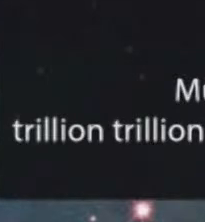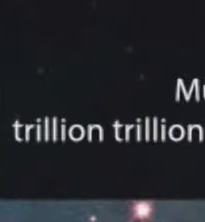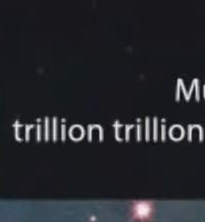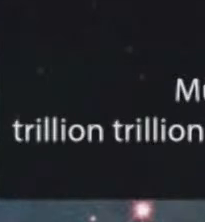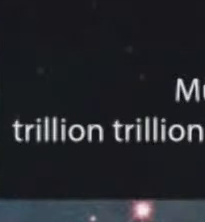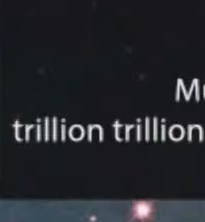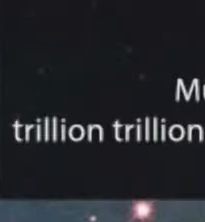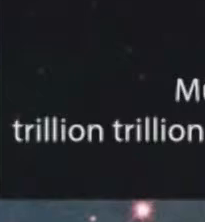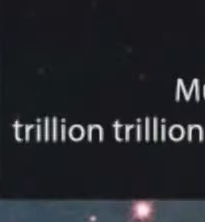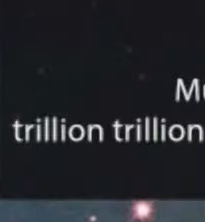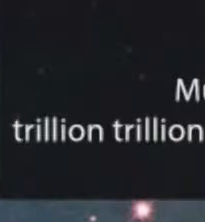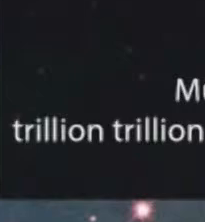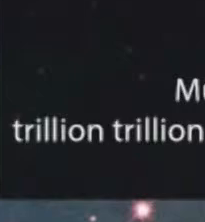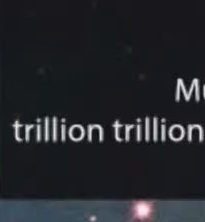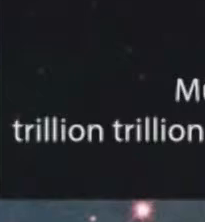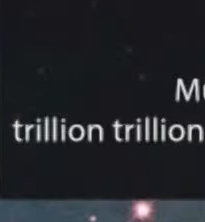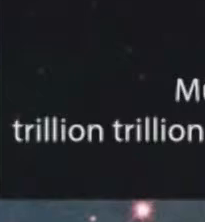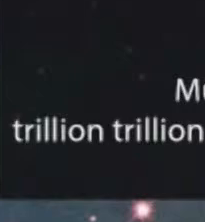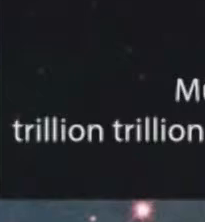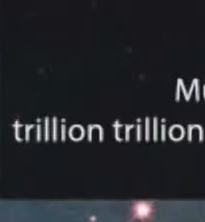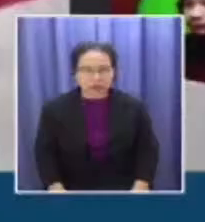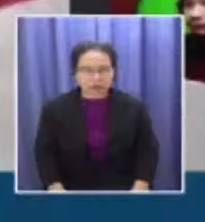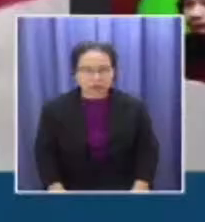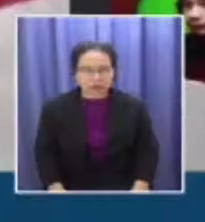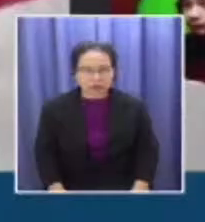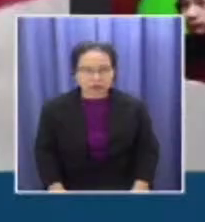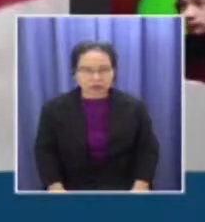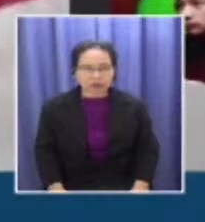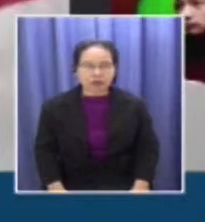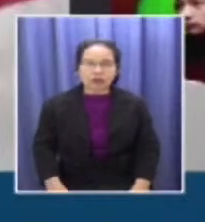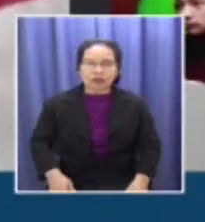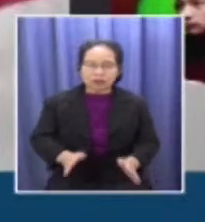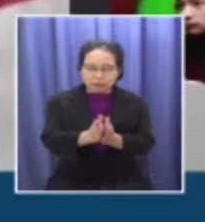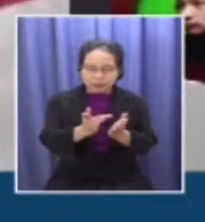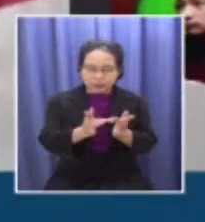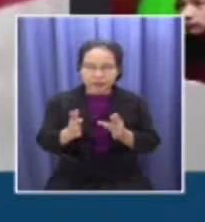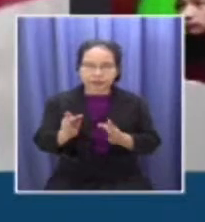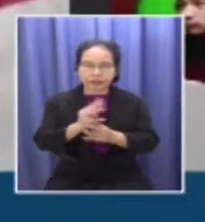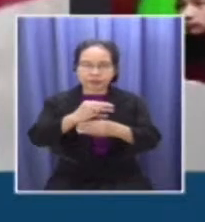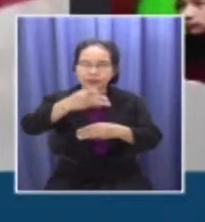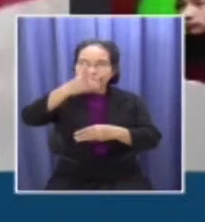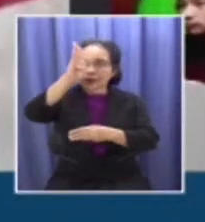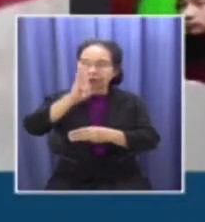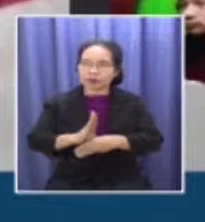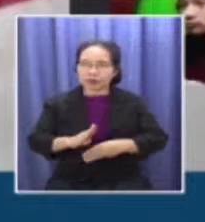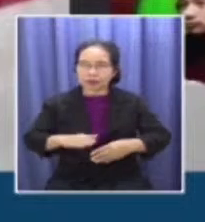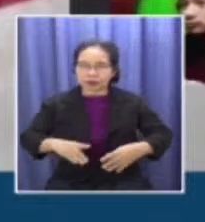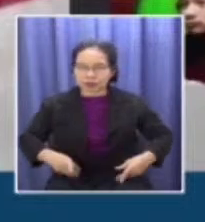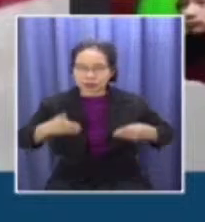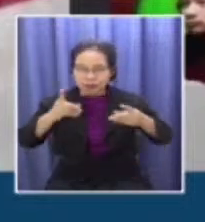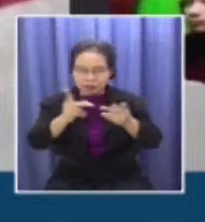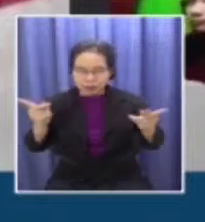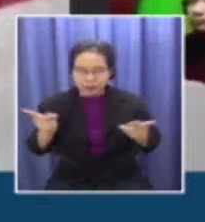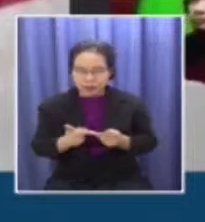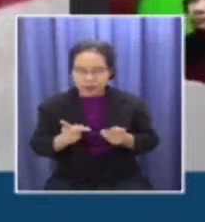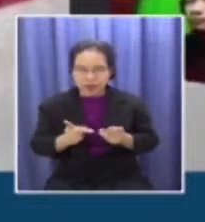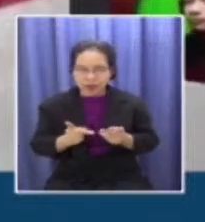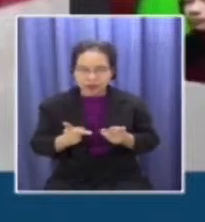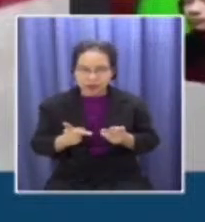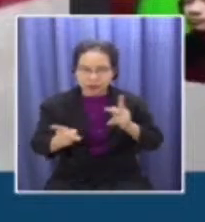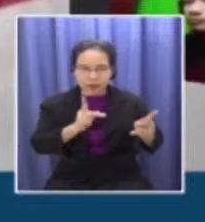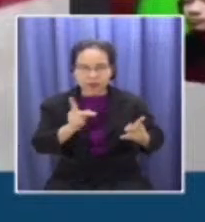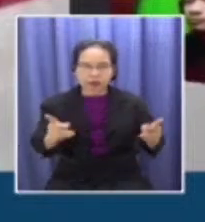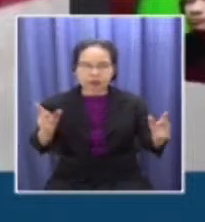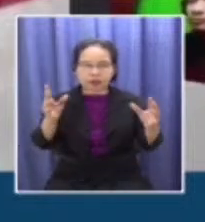abɔde mu nyansapɛ adesuafoɔ nti na mɛgye Twerɛ Kronkron no die Twerɛ Kronkron no nti na mɛgye abɔde mu